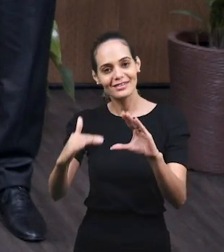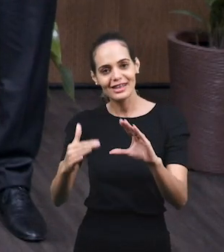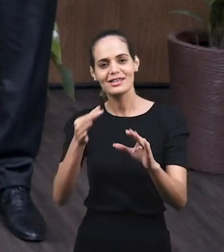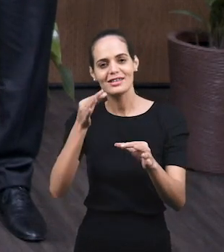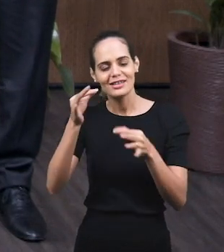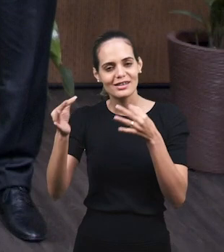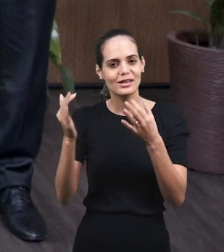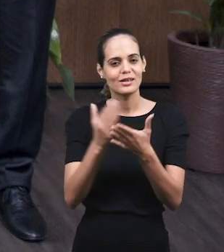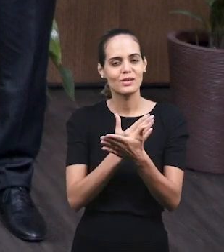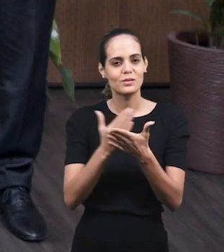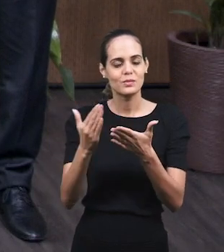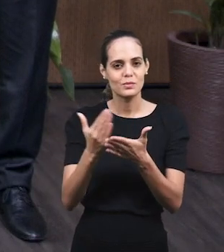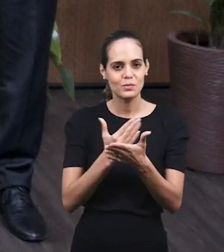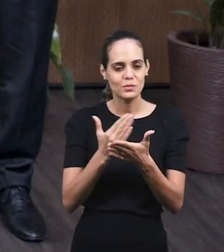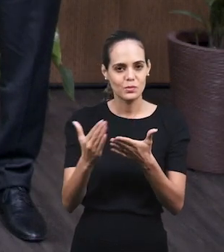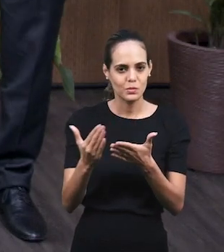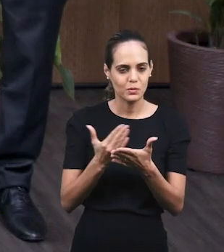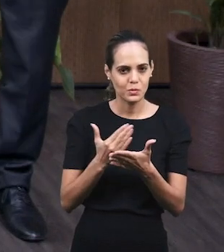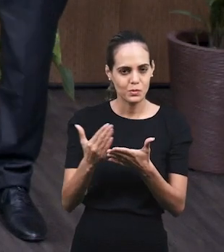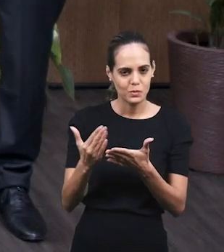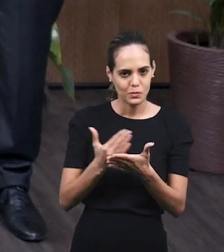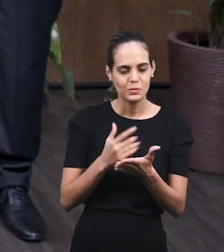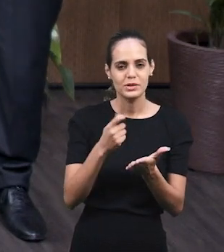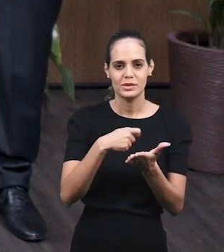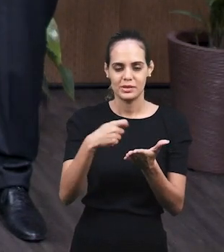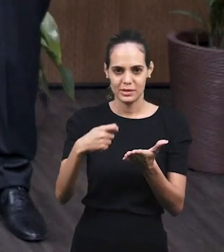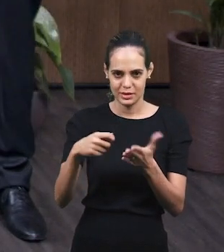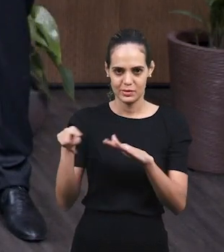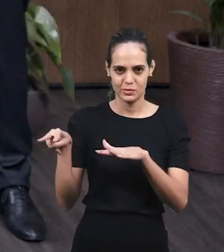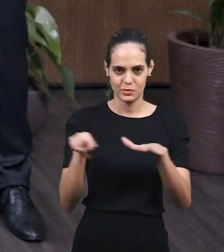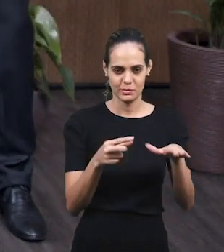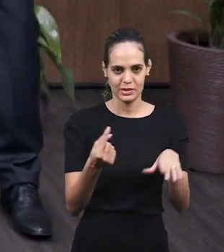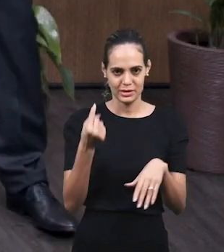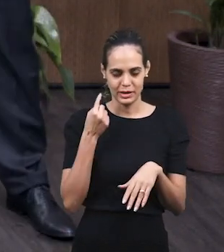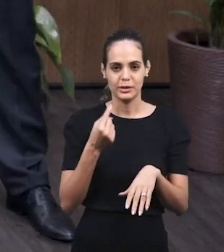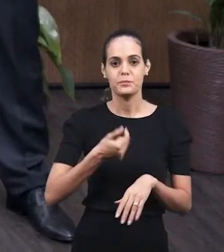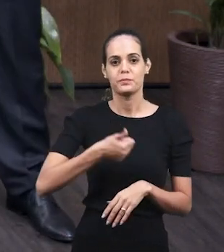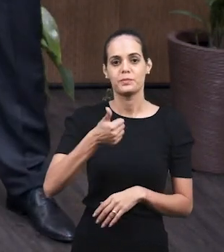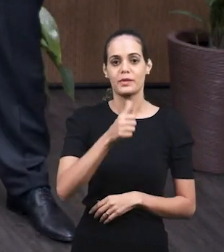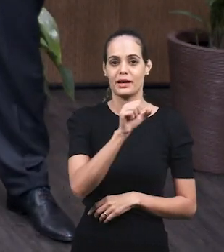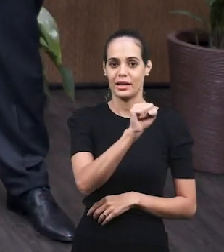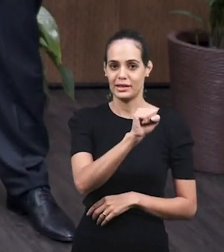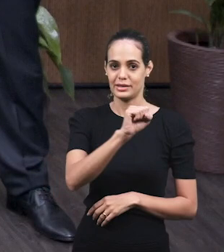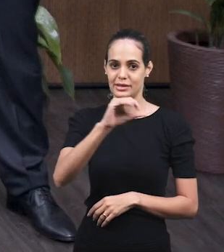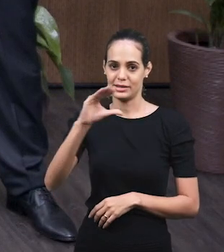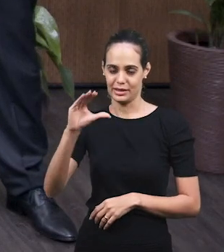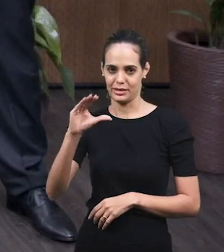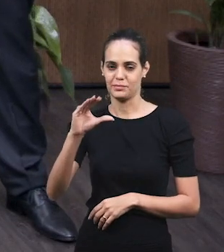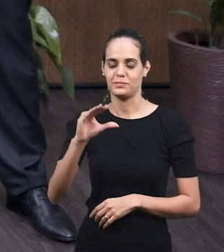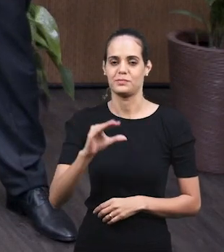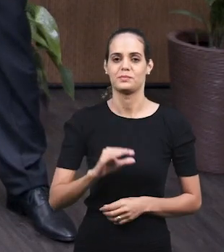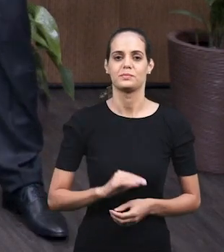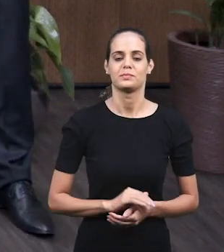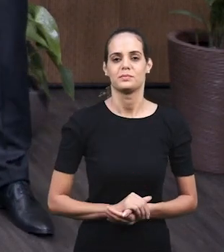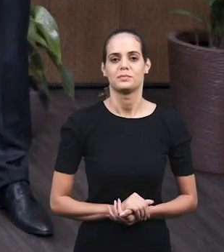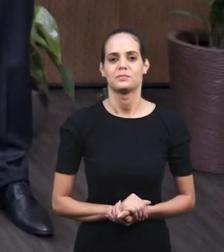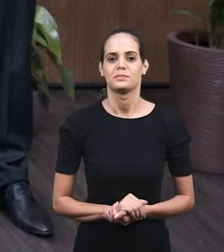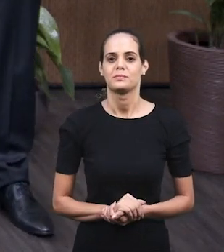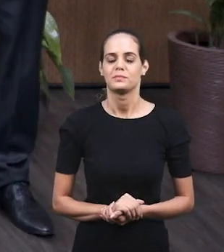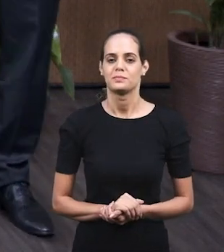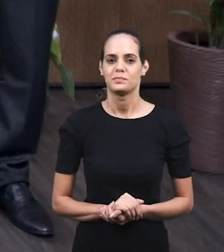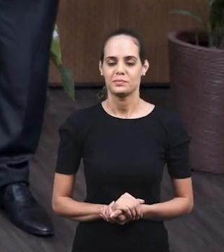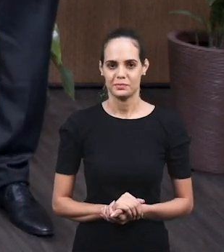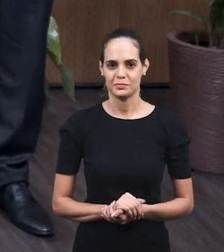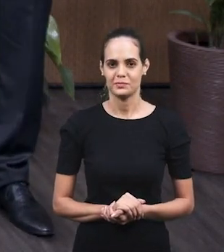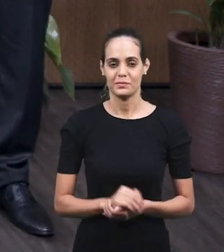nous envoyer un message. Nous allons citer quelques messages reçus la dernière semaine. Le premier est venu